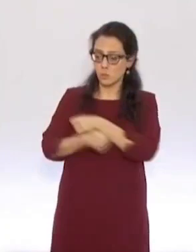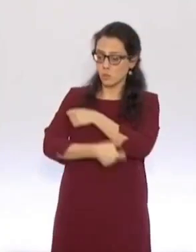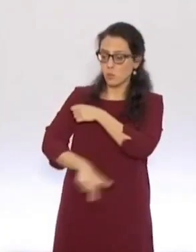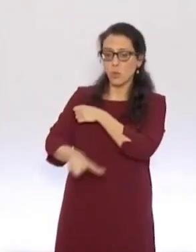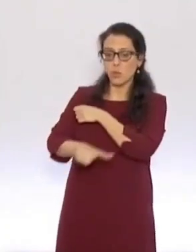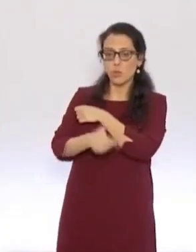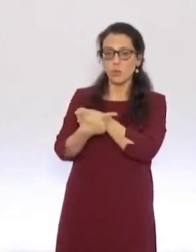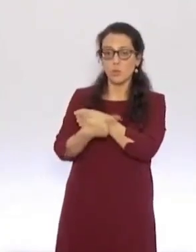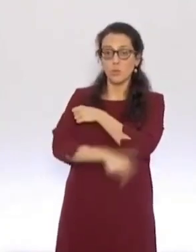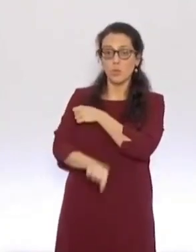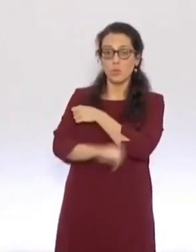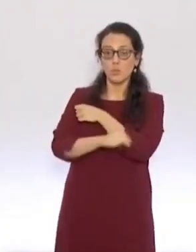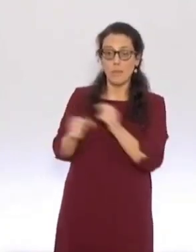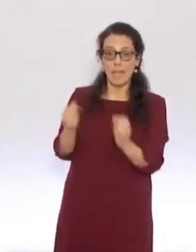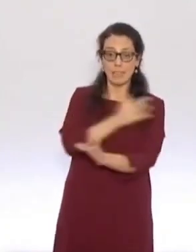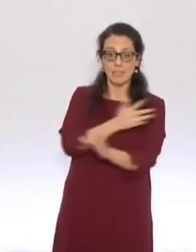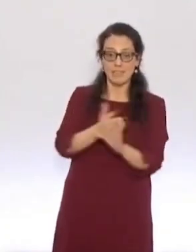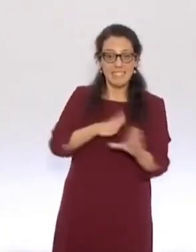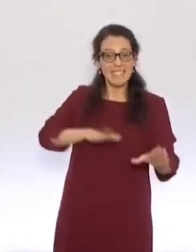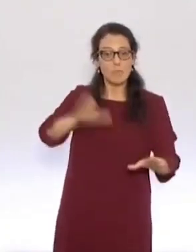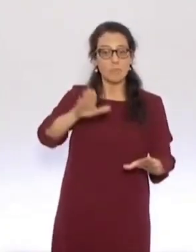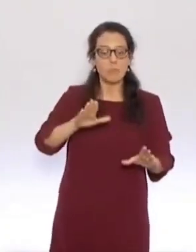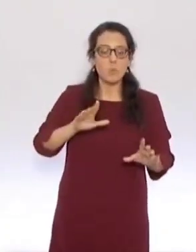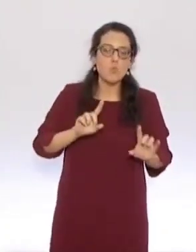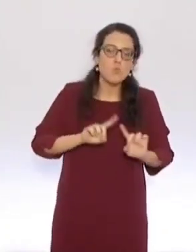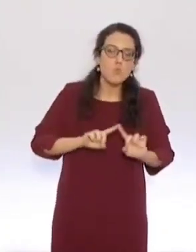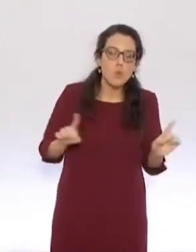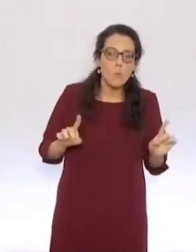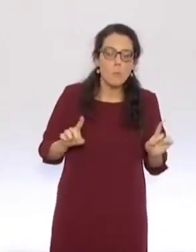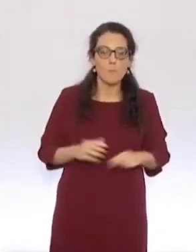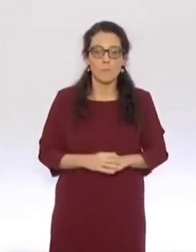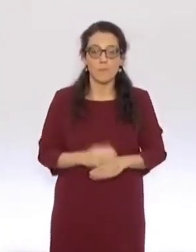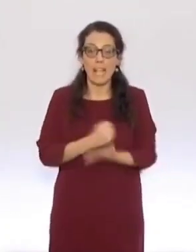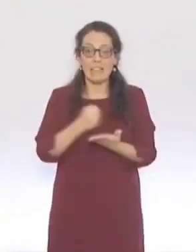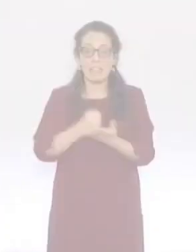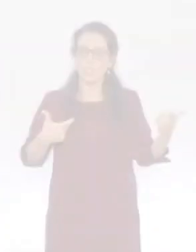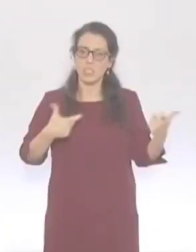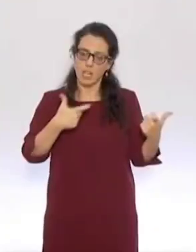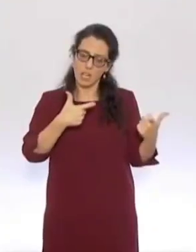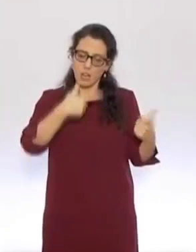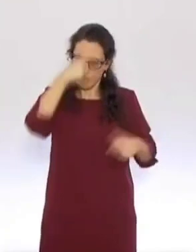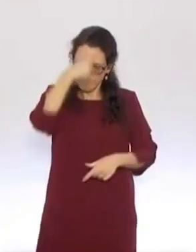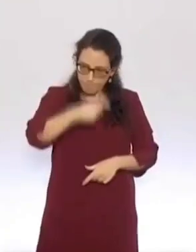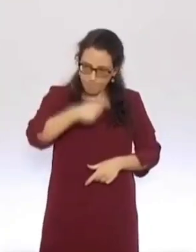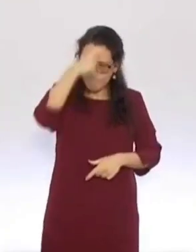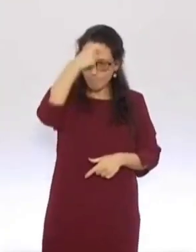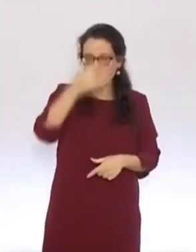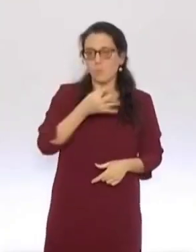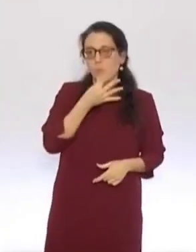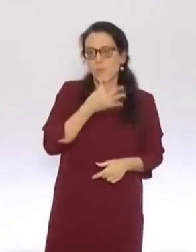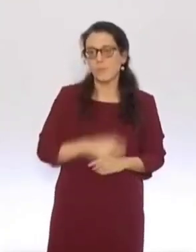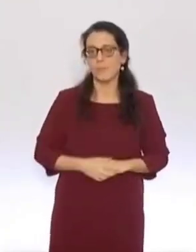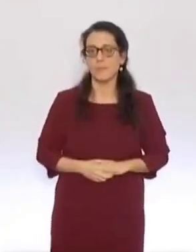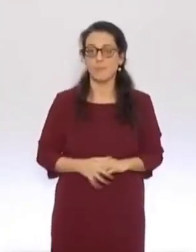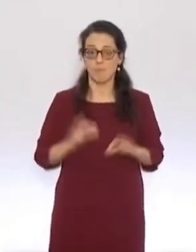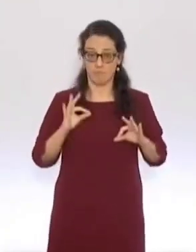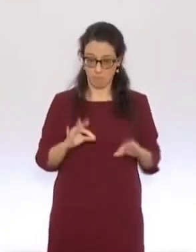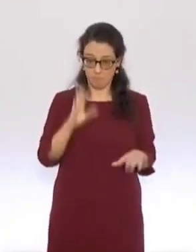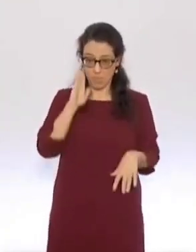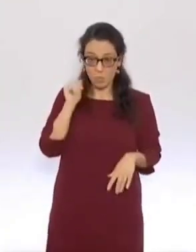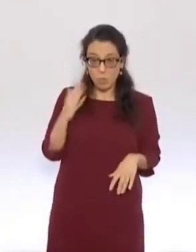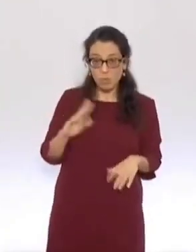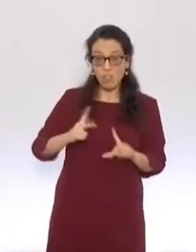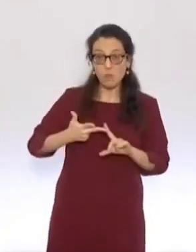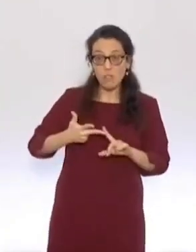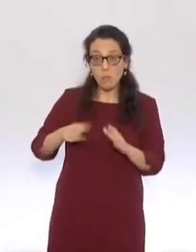semaines le taux de positivité des tests reste globalement stable c'est pourquoi un nouveau confinement